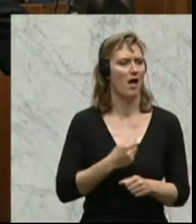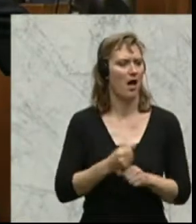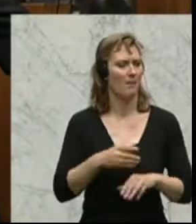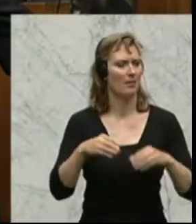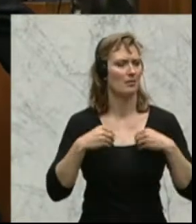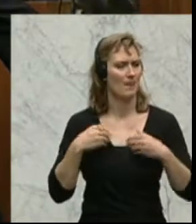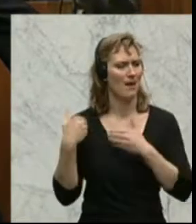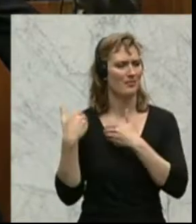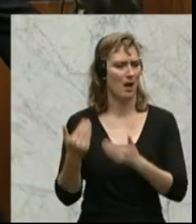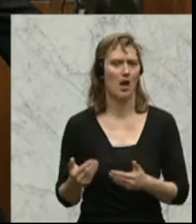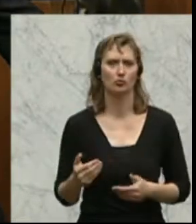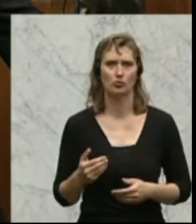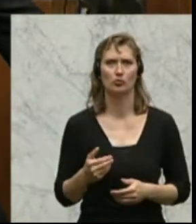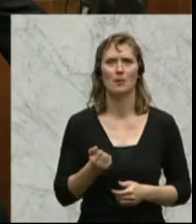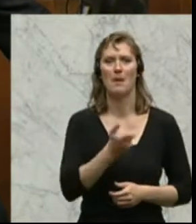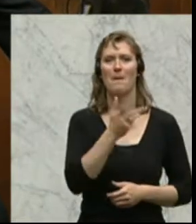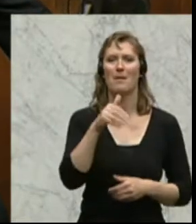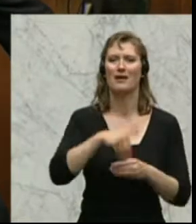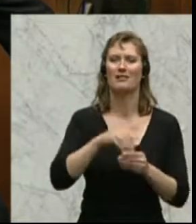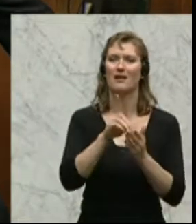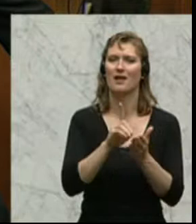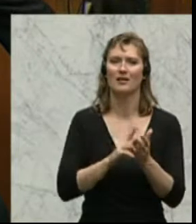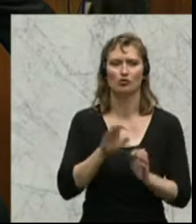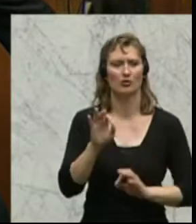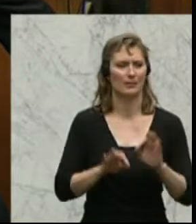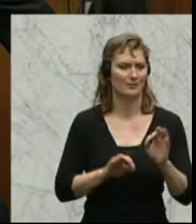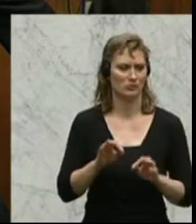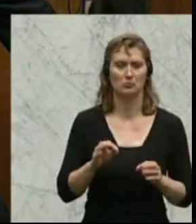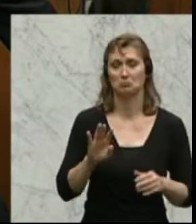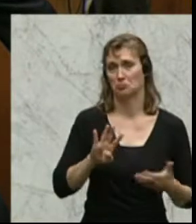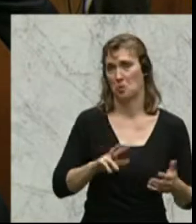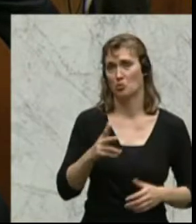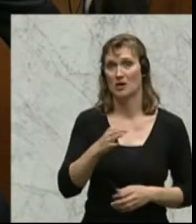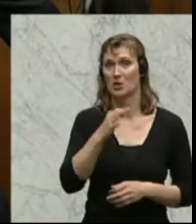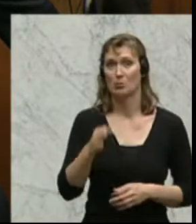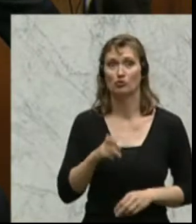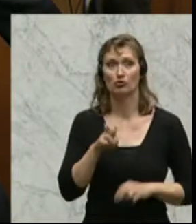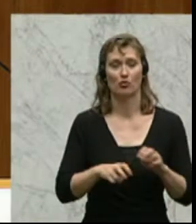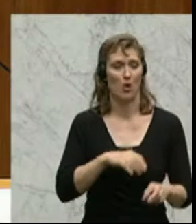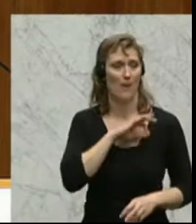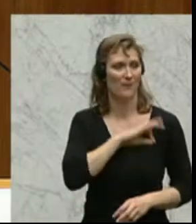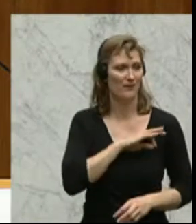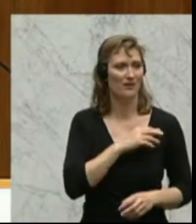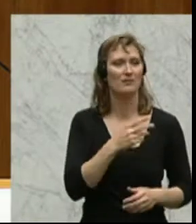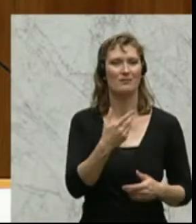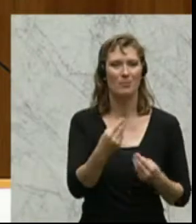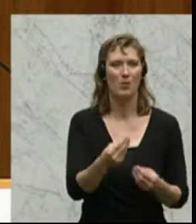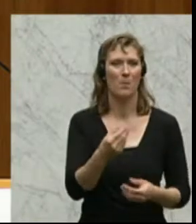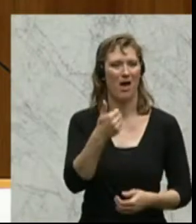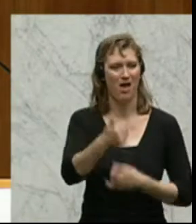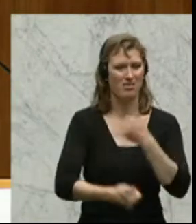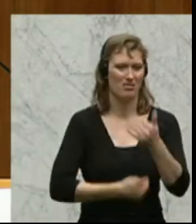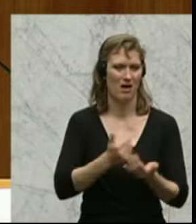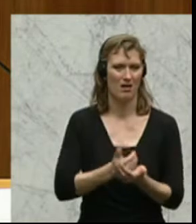paar statistische Daten. 39% der Steuerpflichtigen beziehen ein jährliches Einkommen von